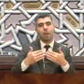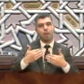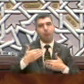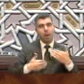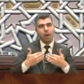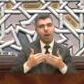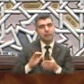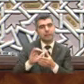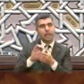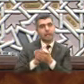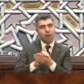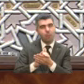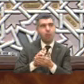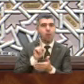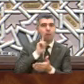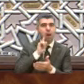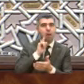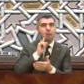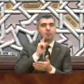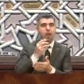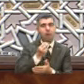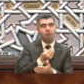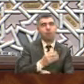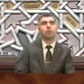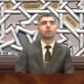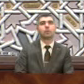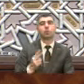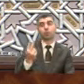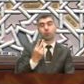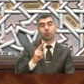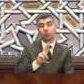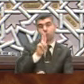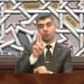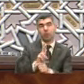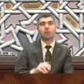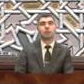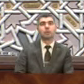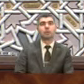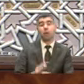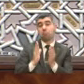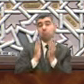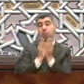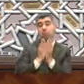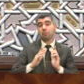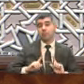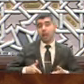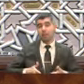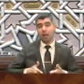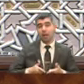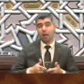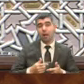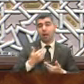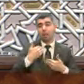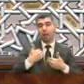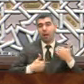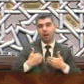الاجتماعية والمساواة والأسرة، في سؤالين. أولهما عن تمدرس ذوي الاحتياجات الخاصة للسيدات